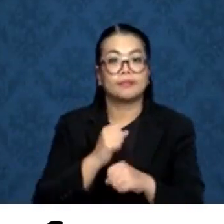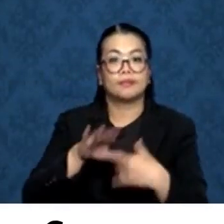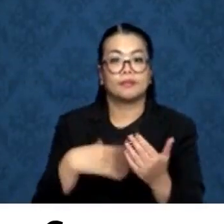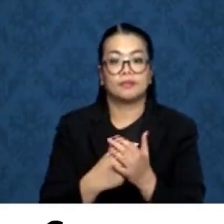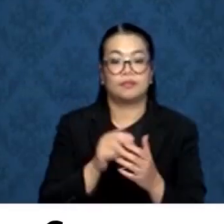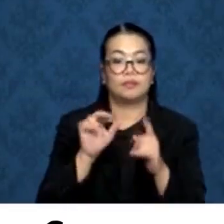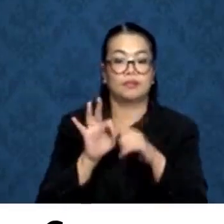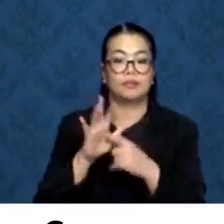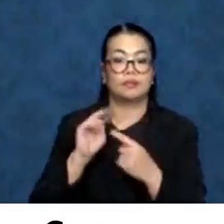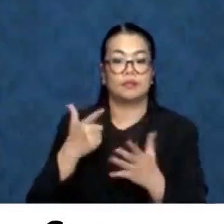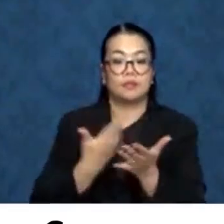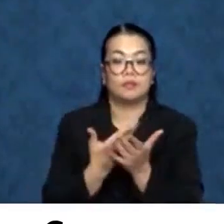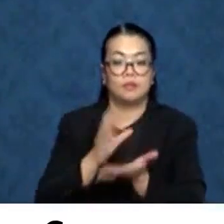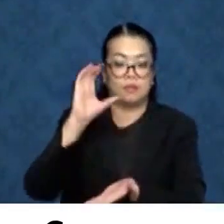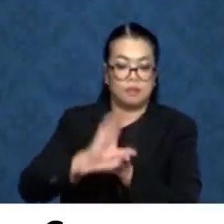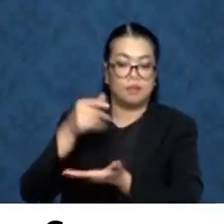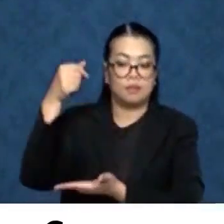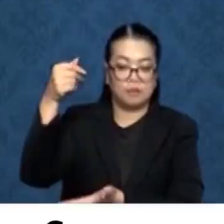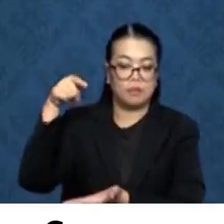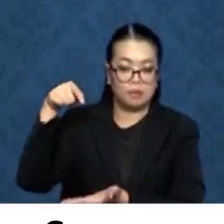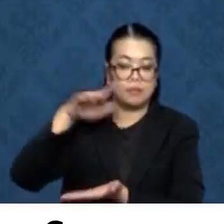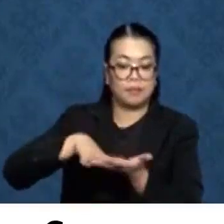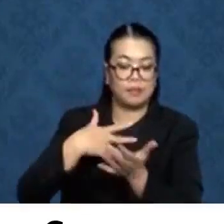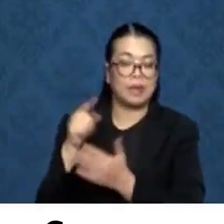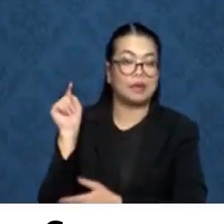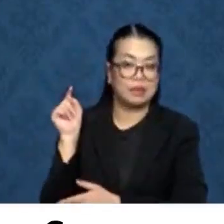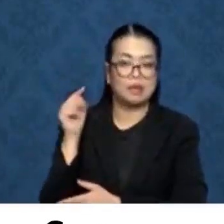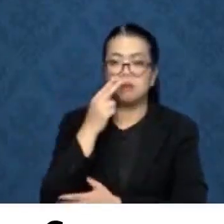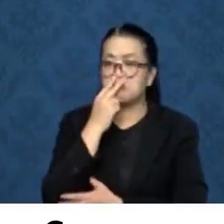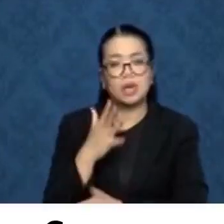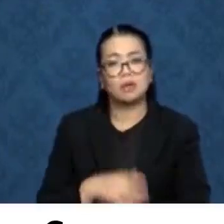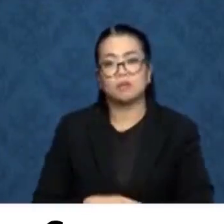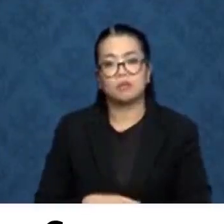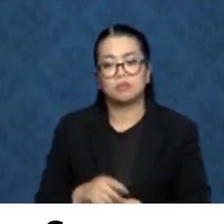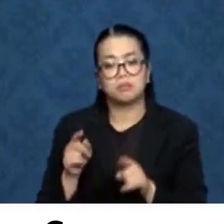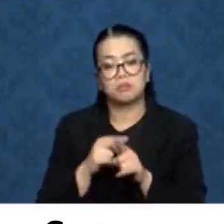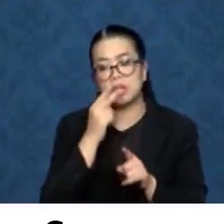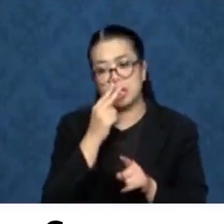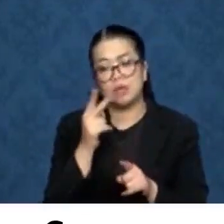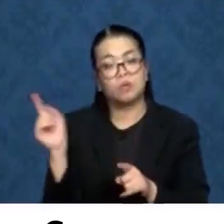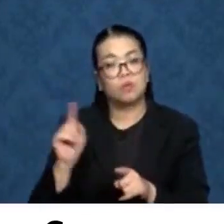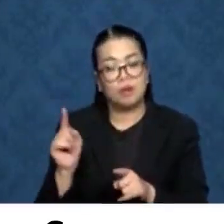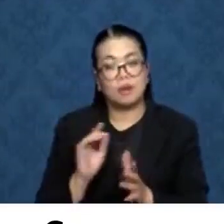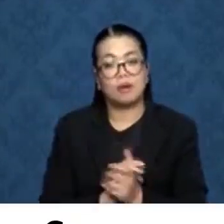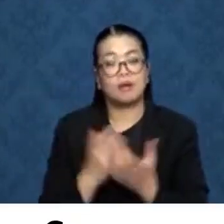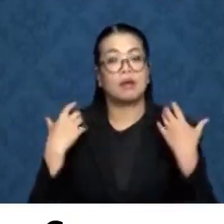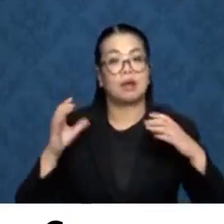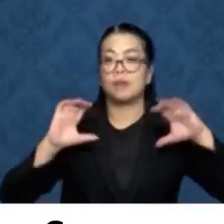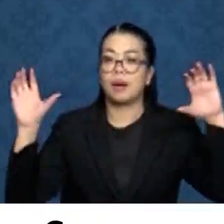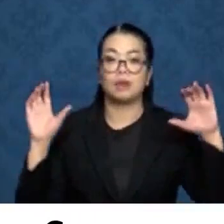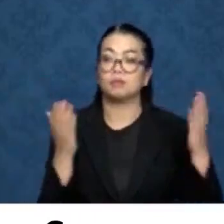พรบฉบับนี้ฉันไม่เห็นอะไรนอกจากมันเป็นบทพิสูจน์ว่ารัฐบาล